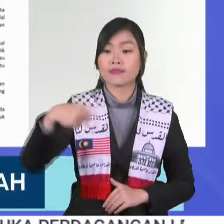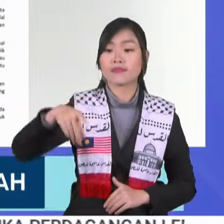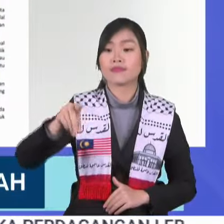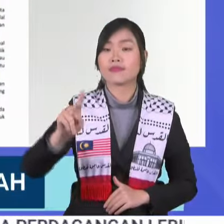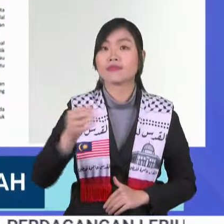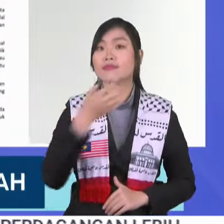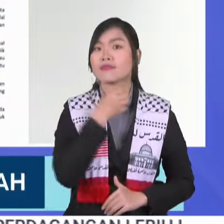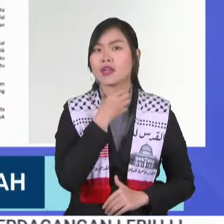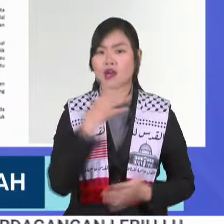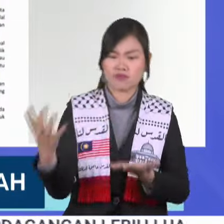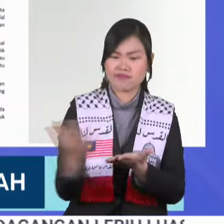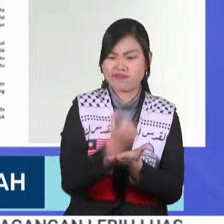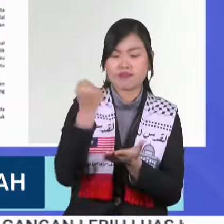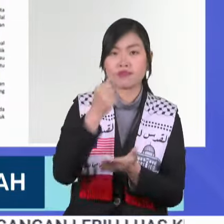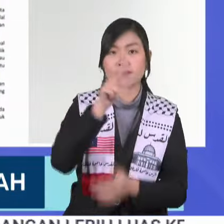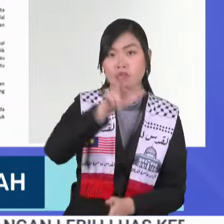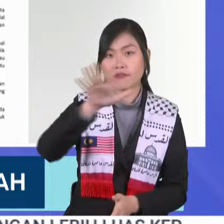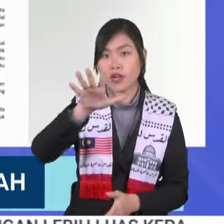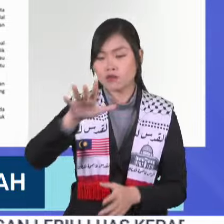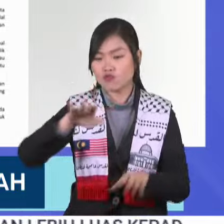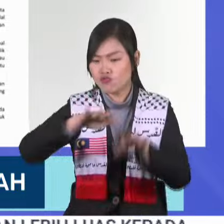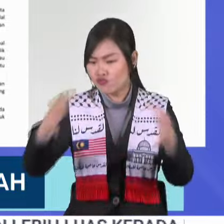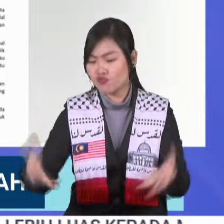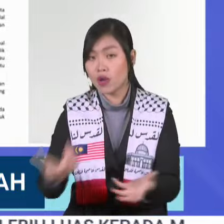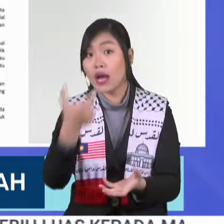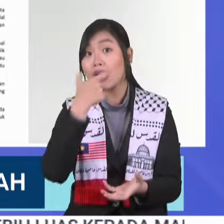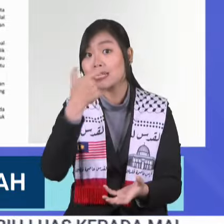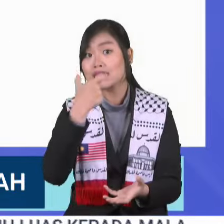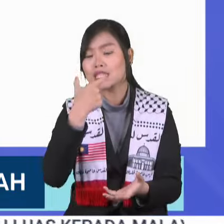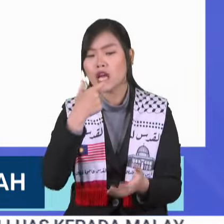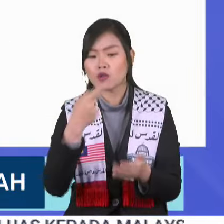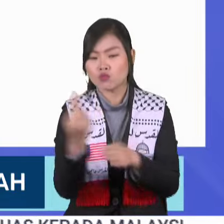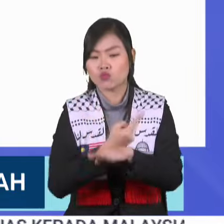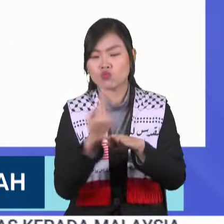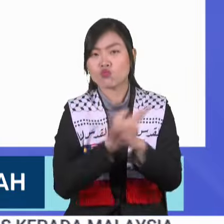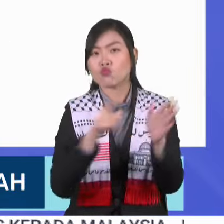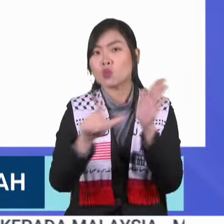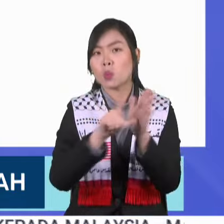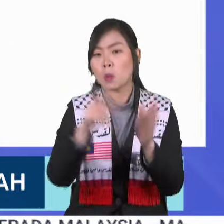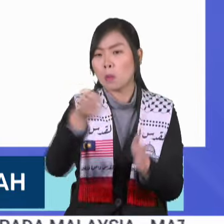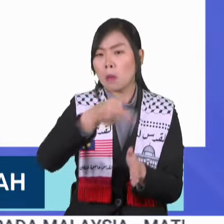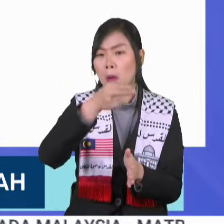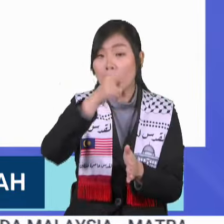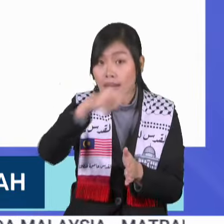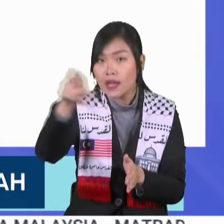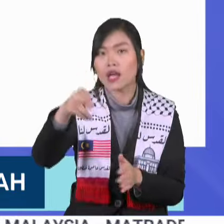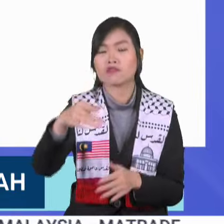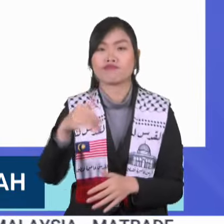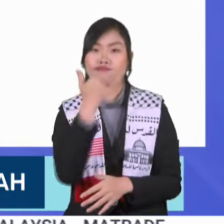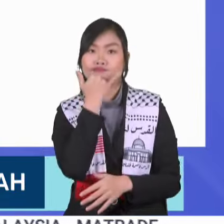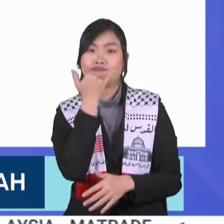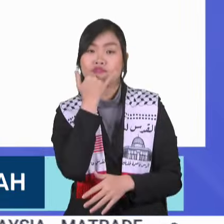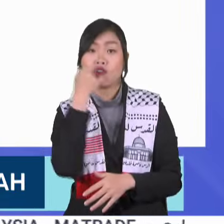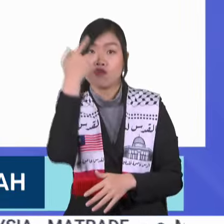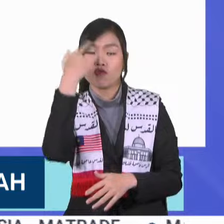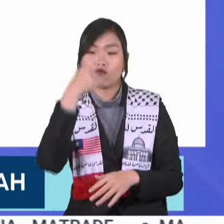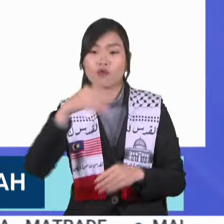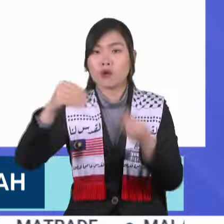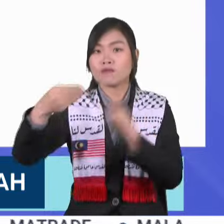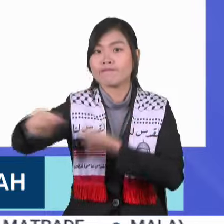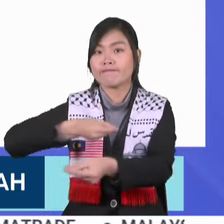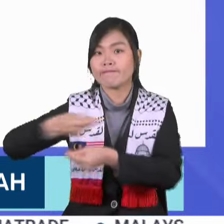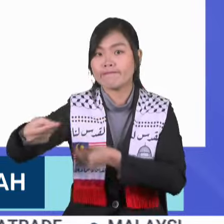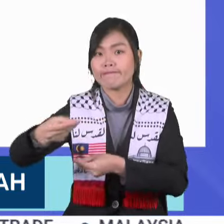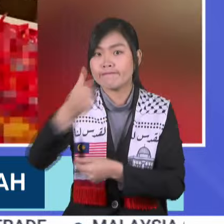KBDN Perak menyita 35 bungkus produk biskut yang menggunakan logo halal tidak sah bagi tujuan perdagangan.